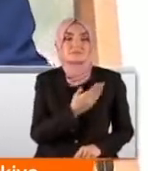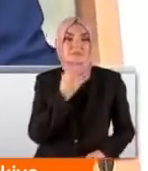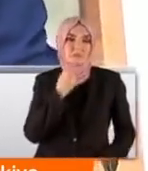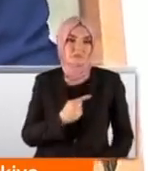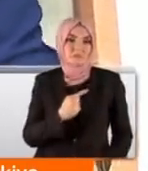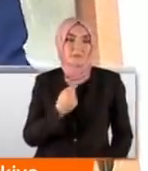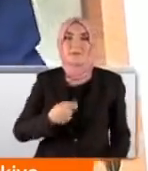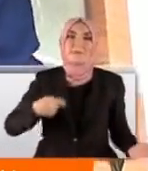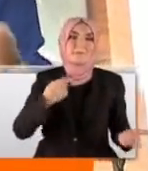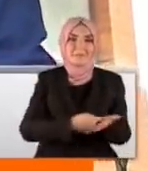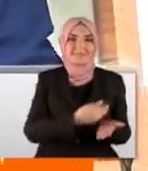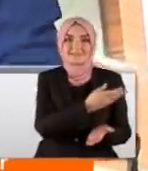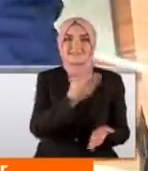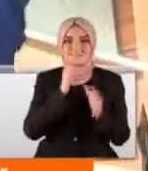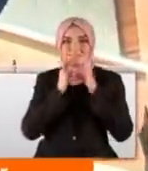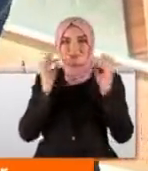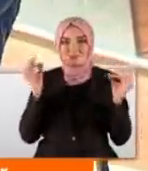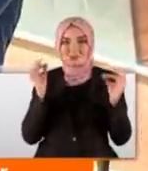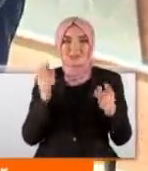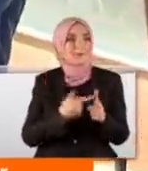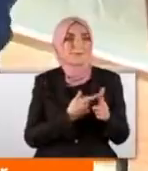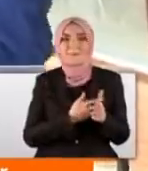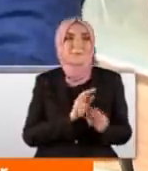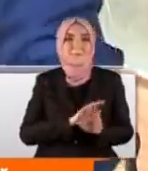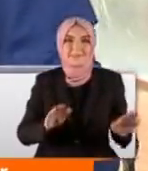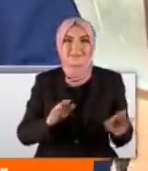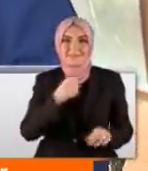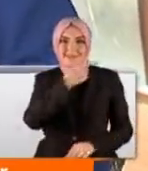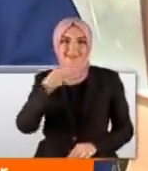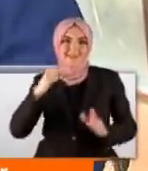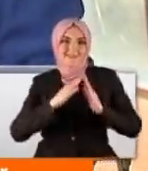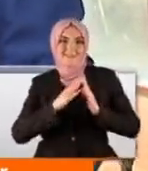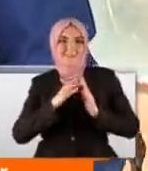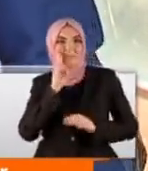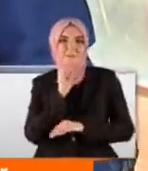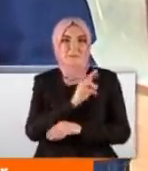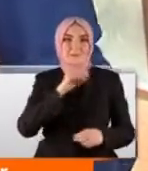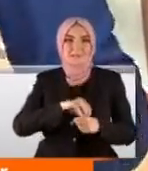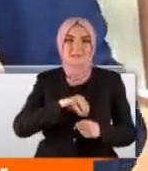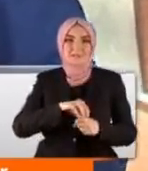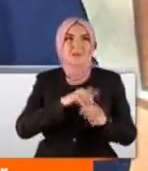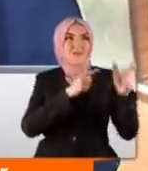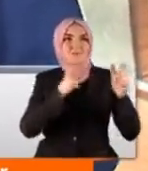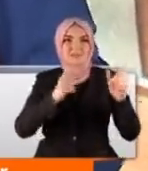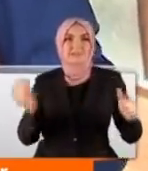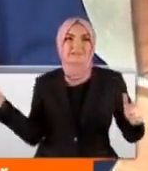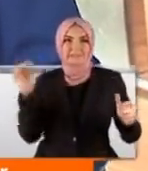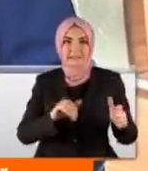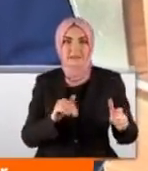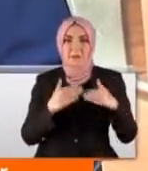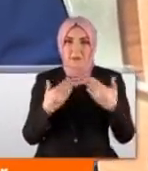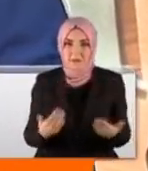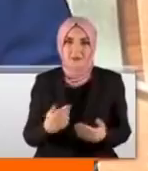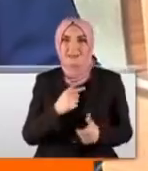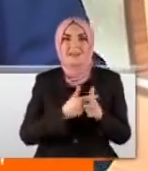Ardından kiraladıkları daireye bakmak için Avcılar'daki işte bu binaya geldi ama o kiralık daireyi bir türlü bulamadı ve